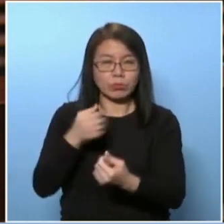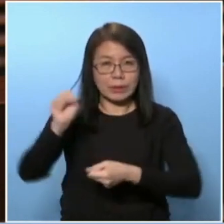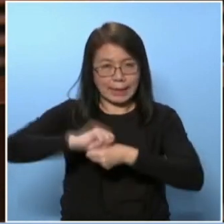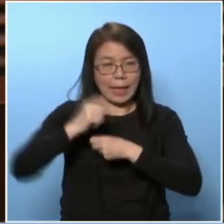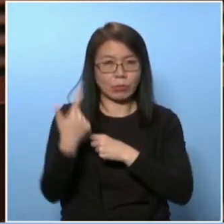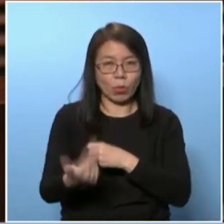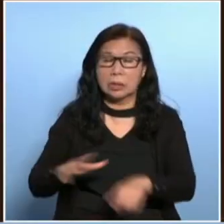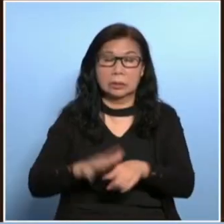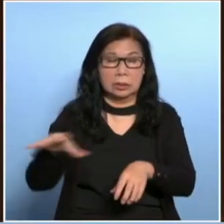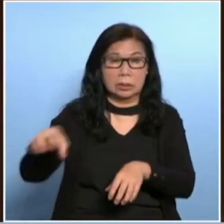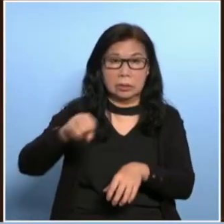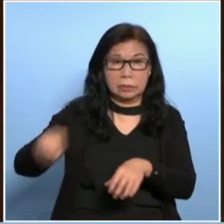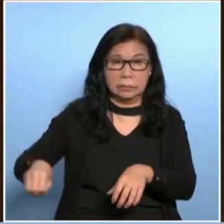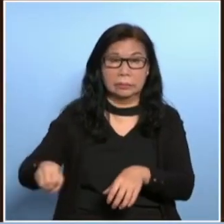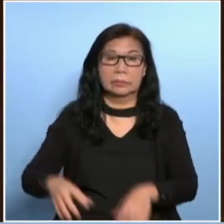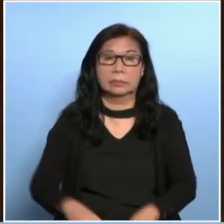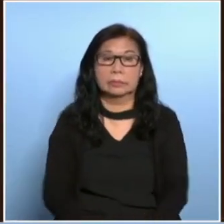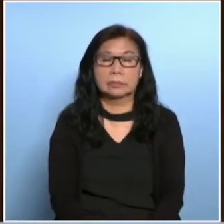嘅做法。唔該。 冇啊冇。